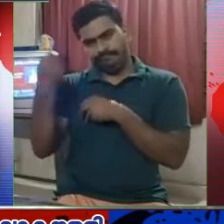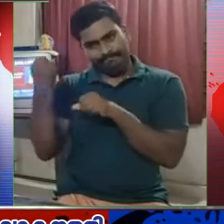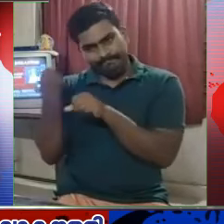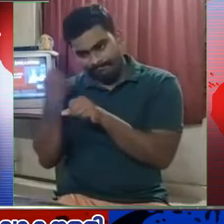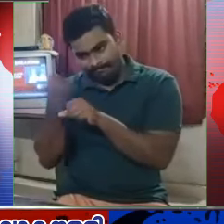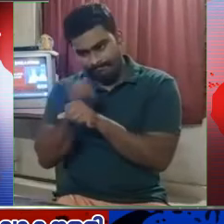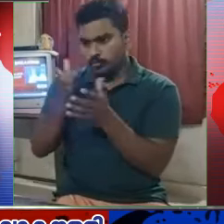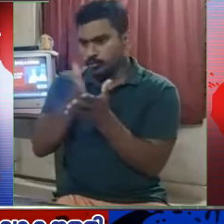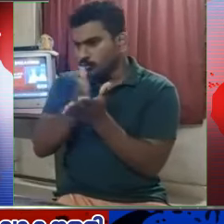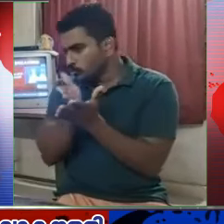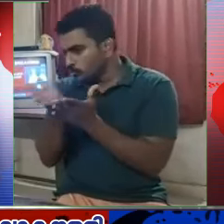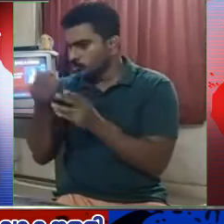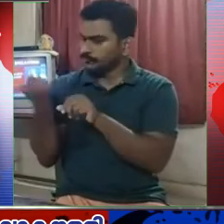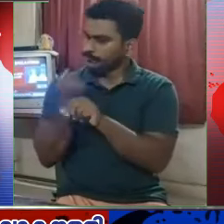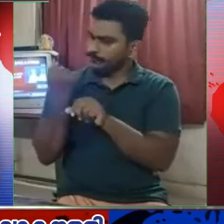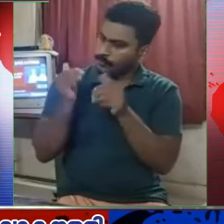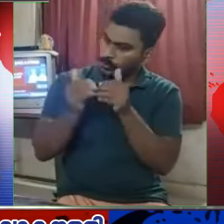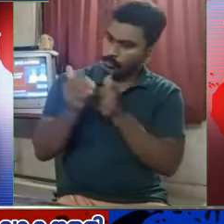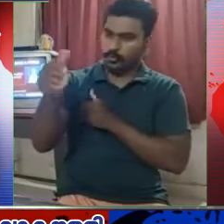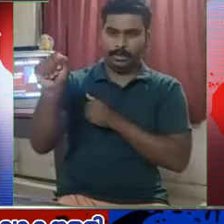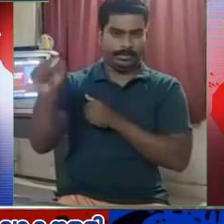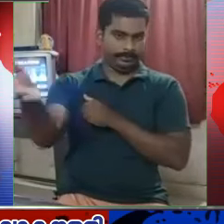ഉറപ്പുവരുത്തും.